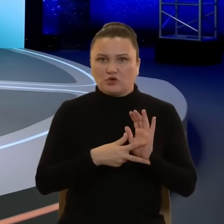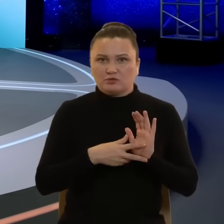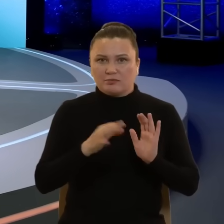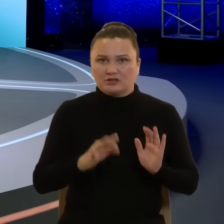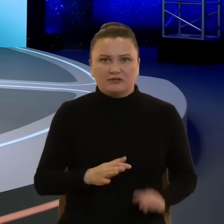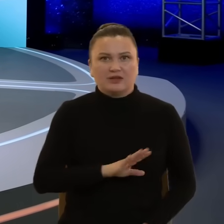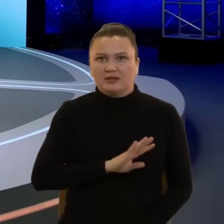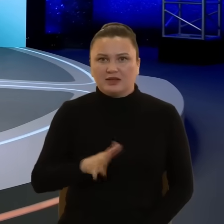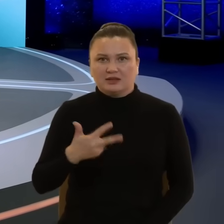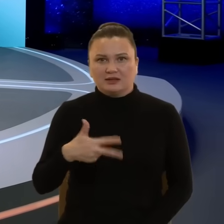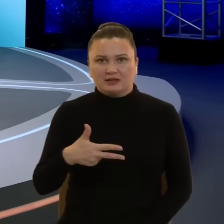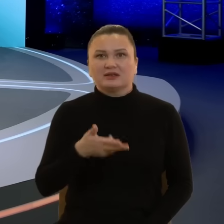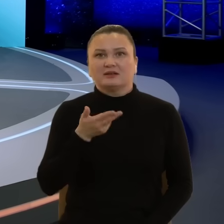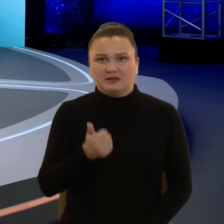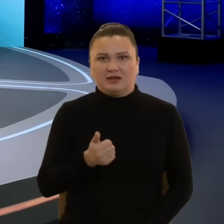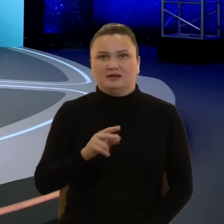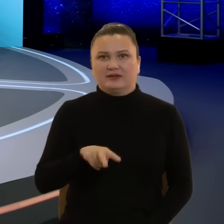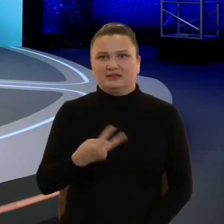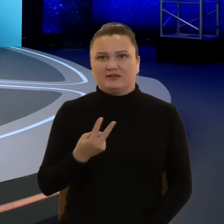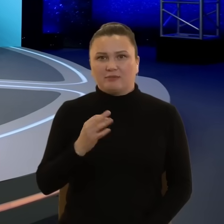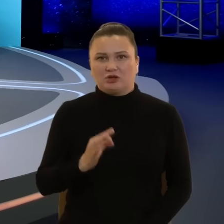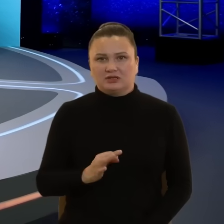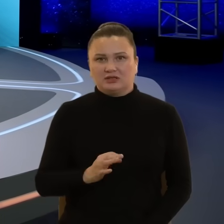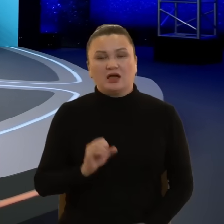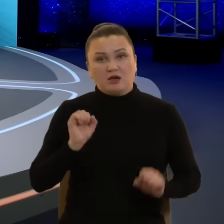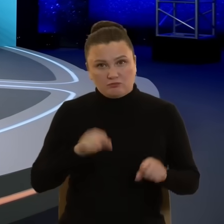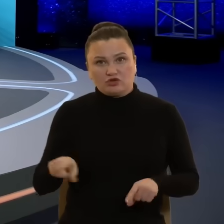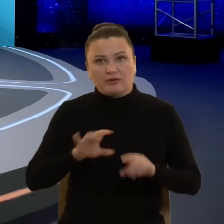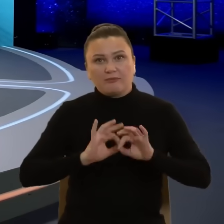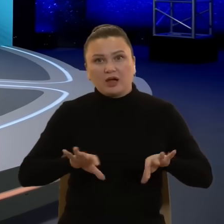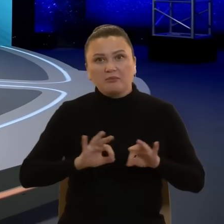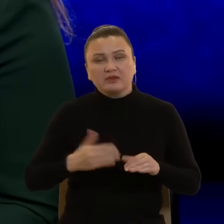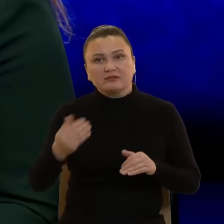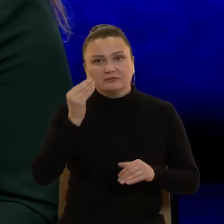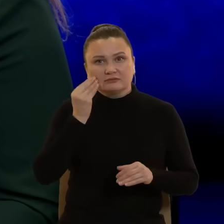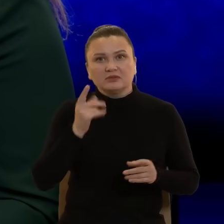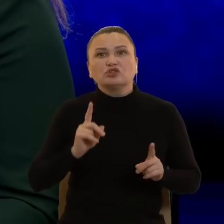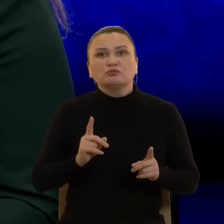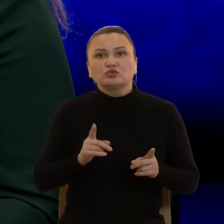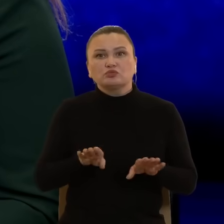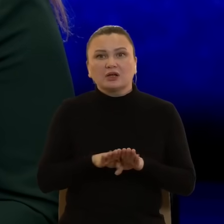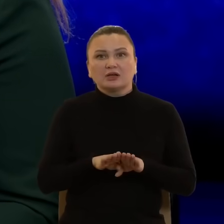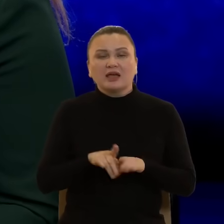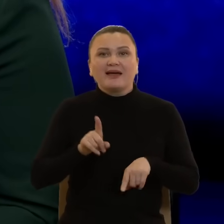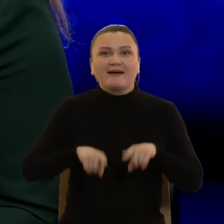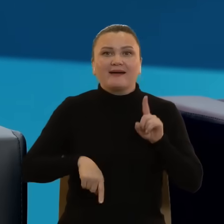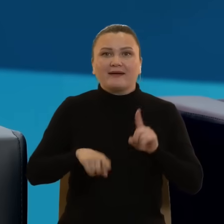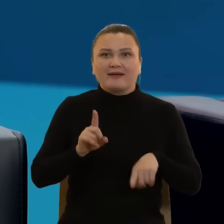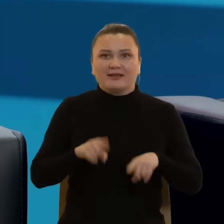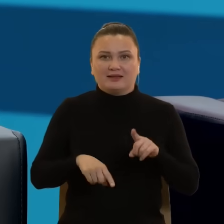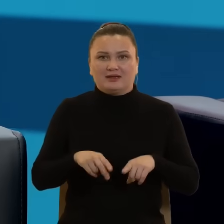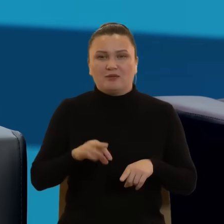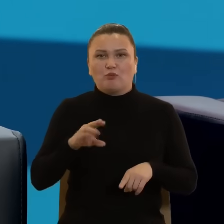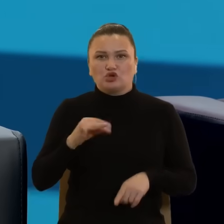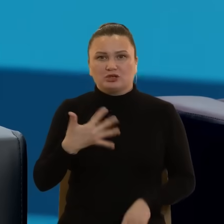48%, нет 30% и да 22%. Угу. Можете ли вы прокомментировать, и к чему вот эти вот редкие